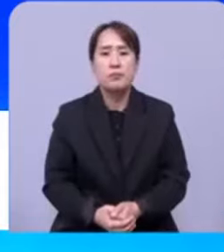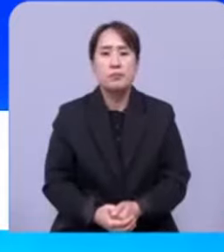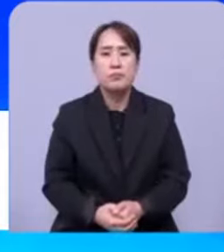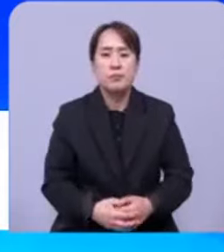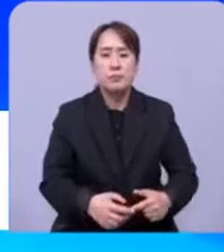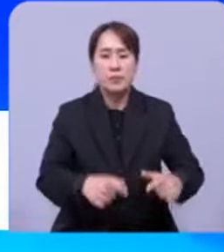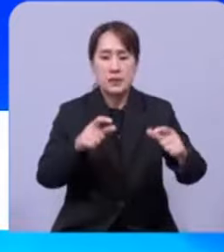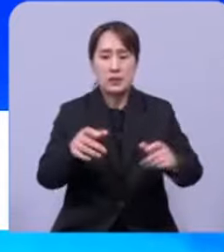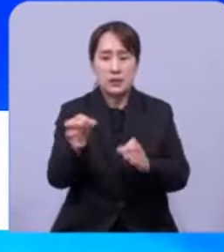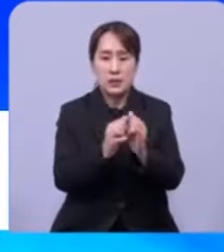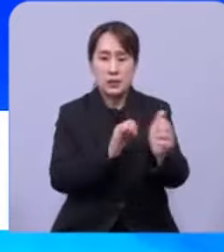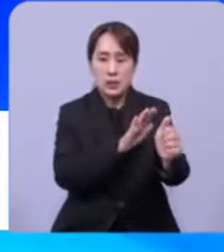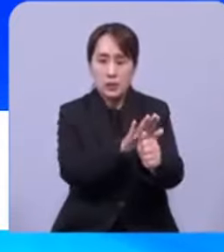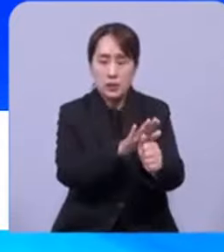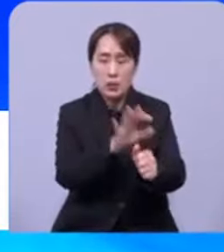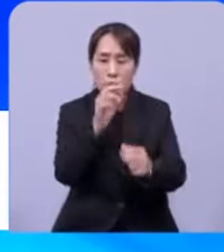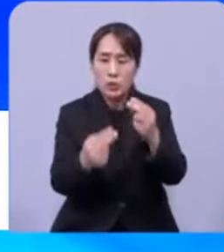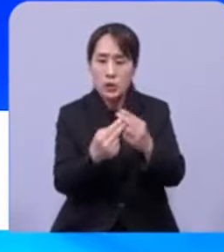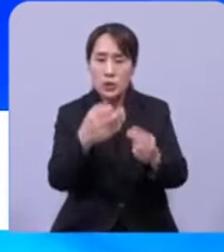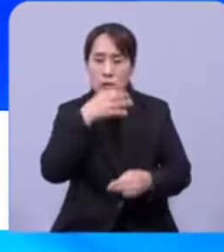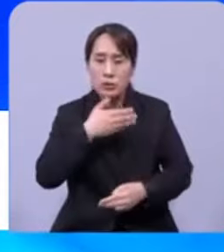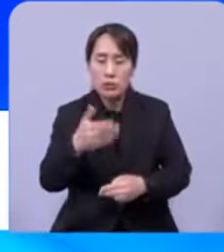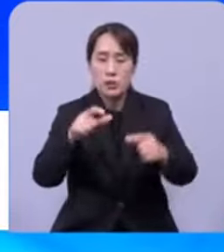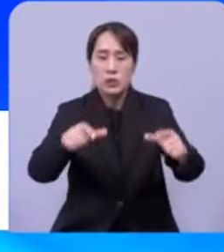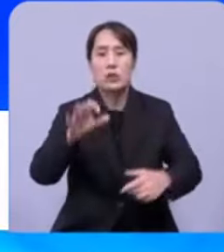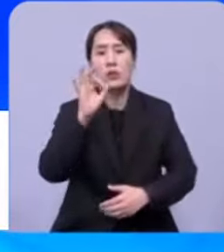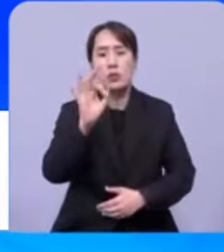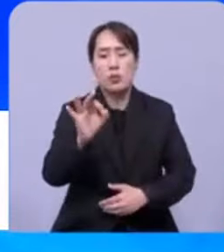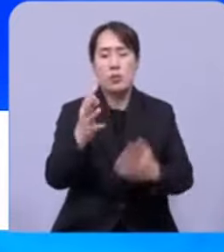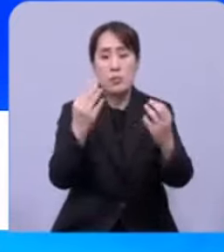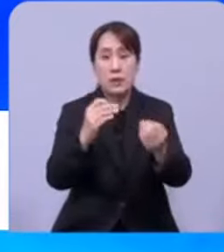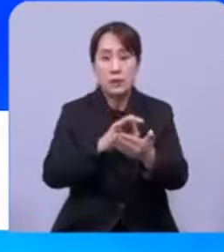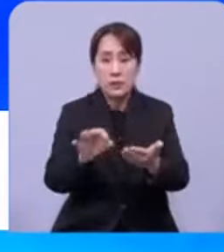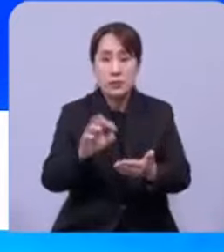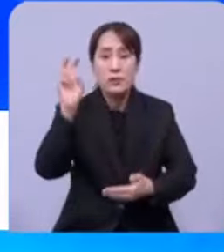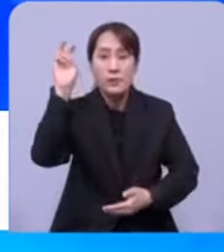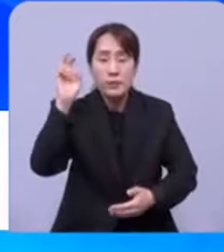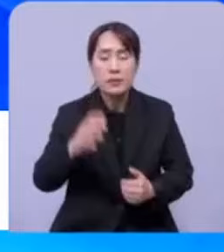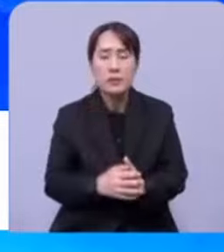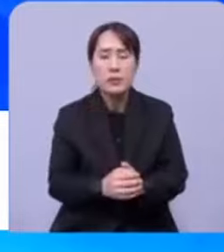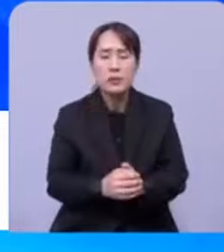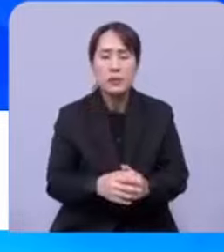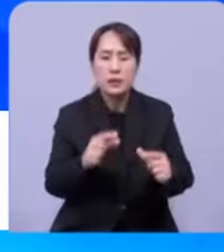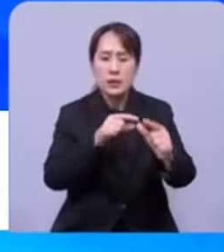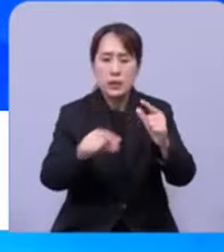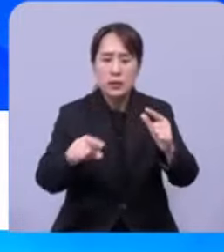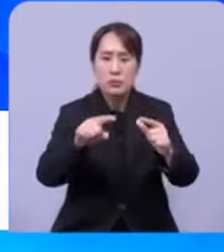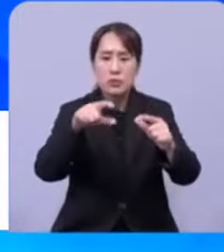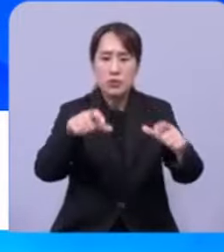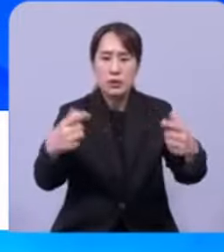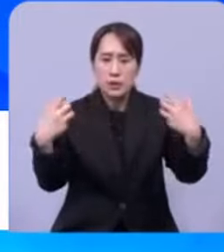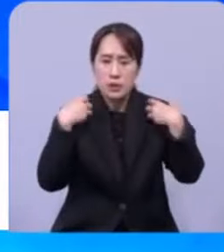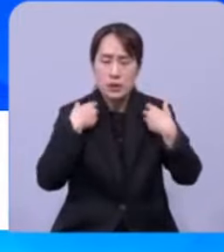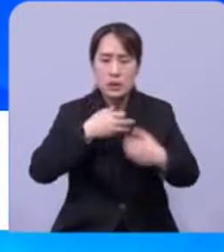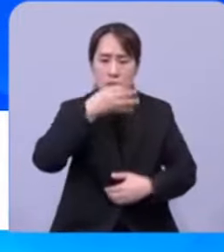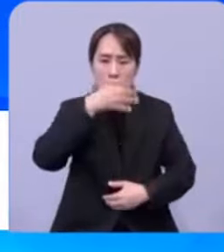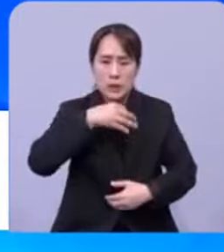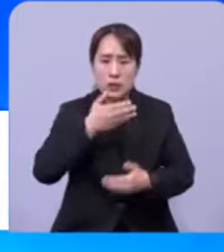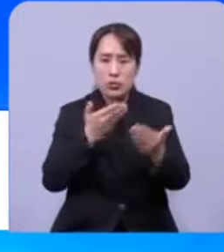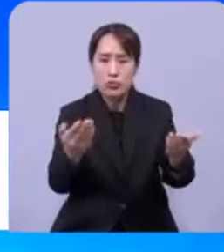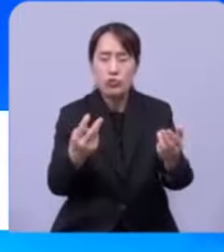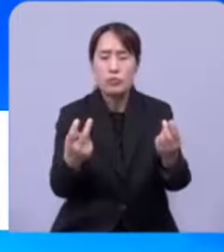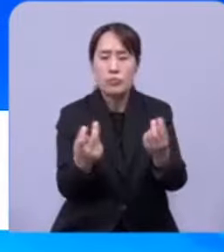지역 상인도 돕고 적립 혜택도 주는 지역 화폐 많이들 쓰실 텐데요 일부 자치 단체가 최근 혜택 지급